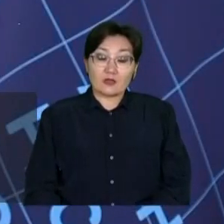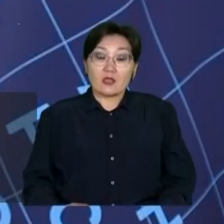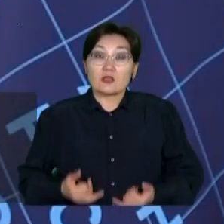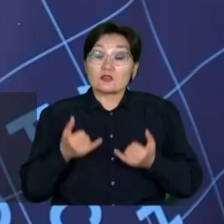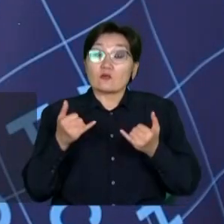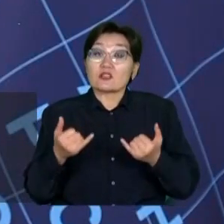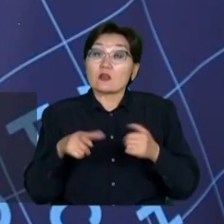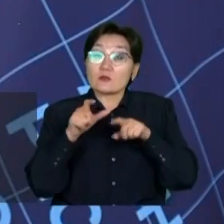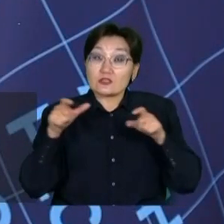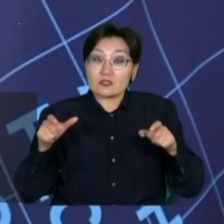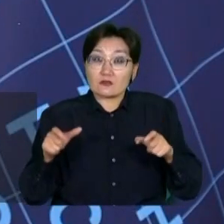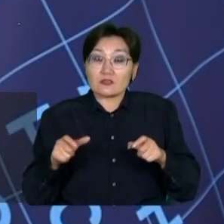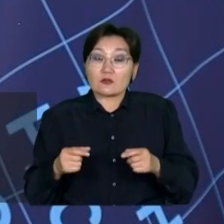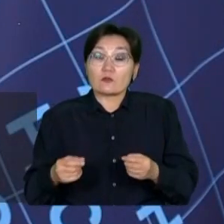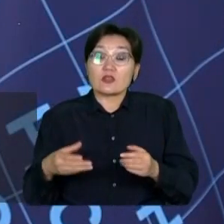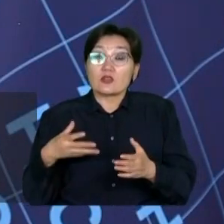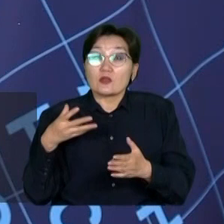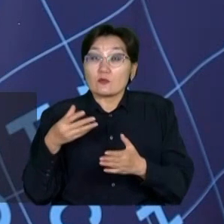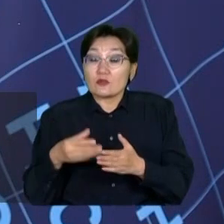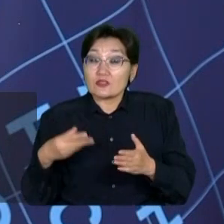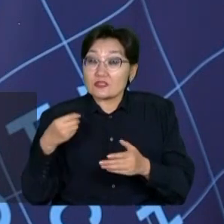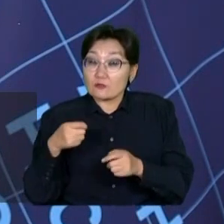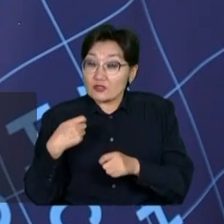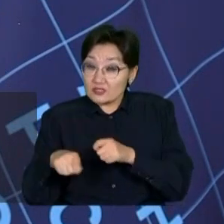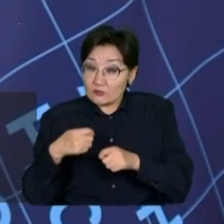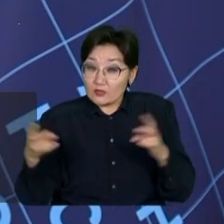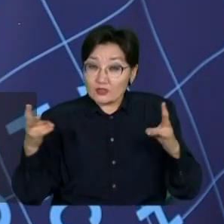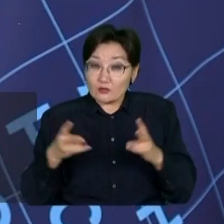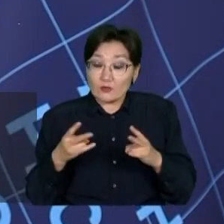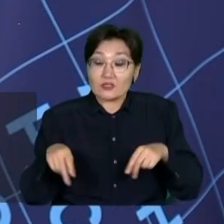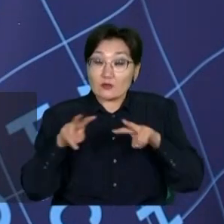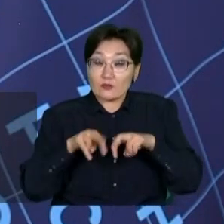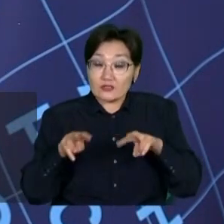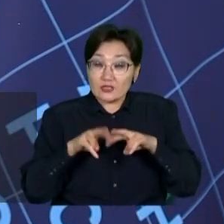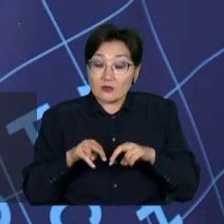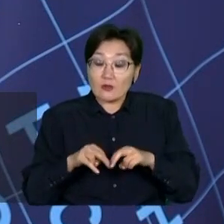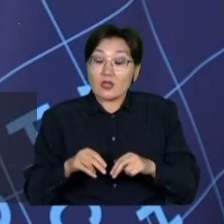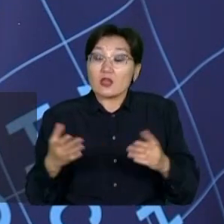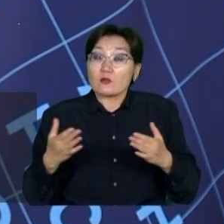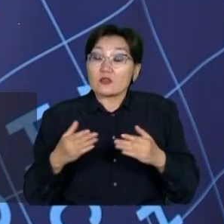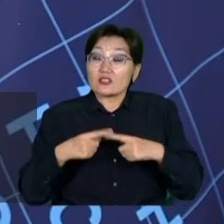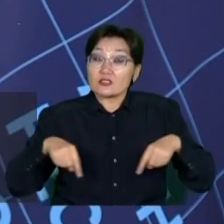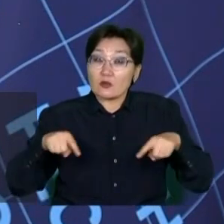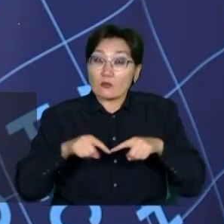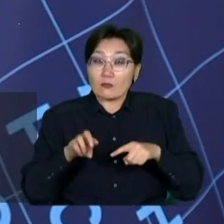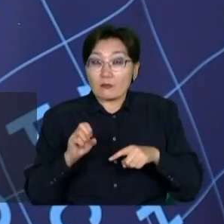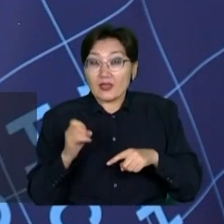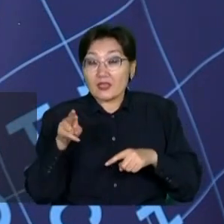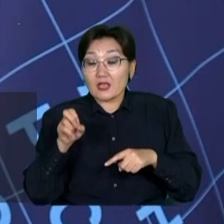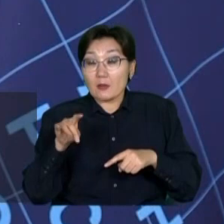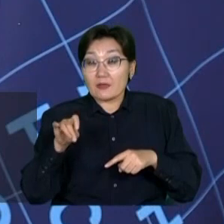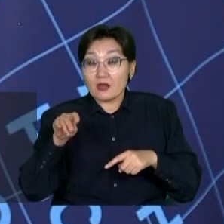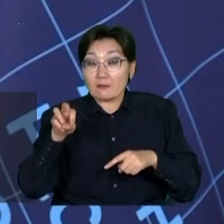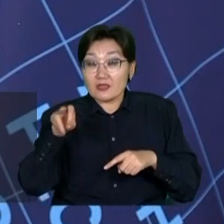Уважаемые граждане, при инвестировании средств необходимо проверять надежность компании. Для этого функционирует телеграм-бот «Байка пирамида». Кроме